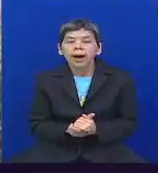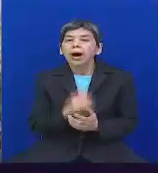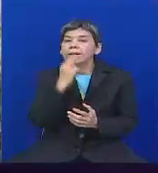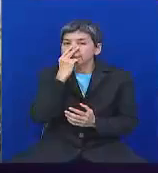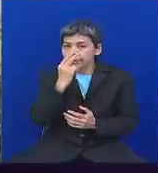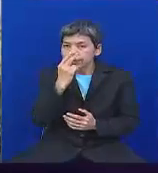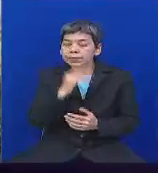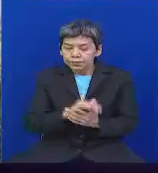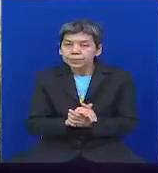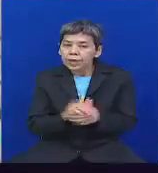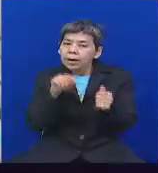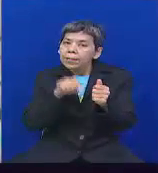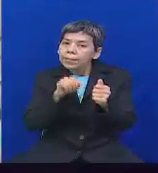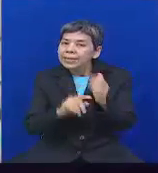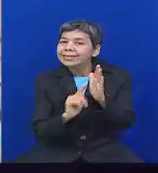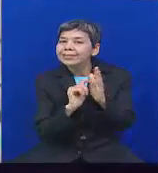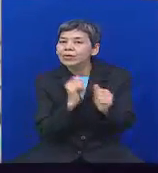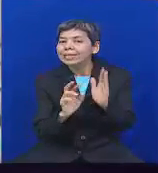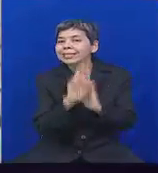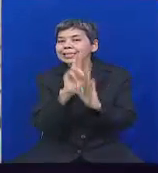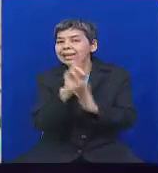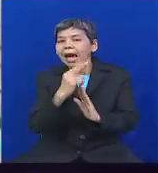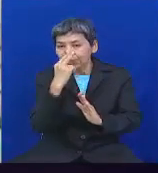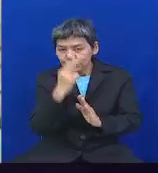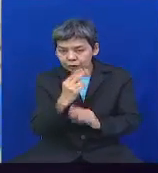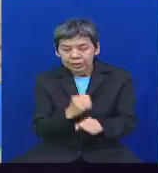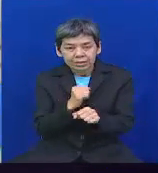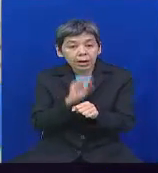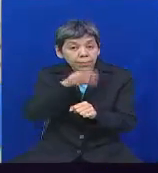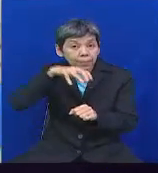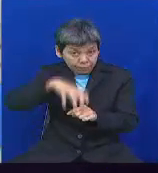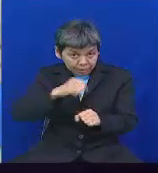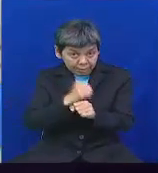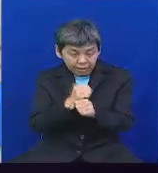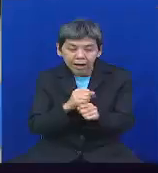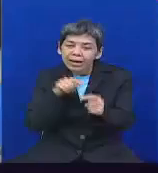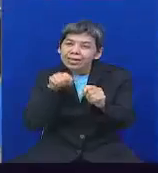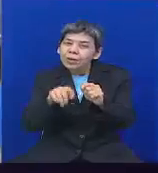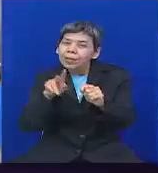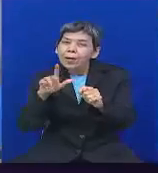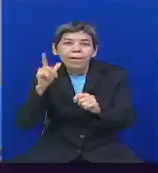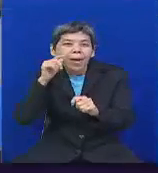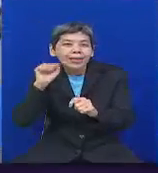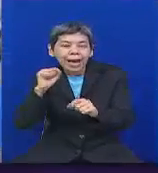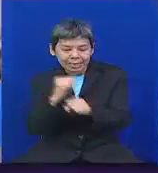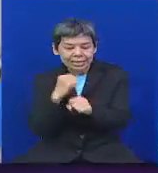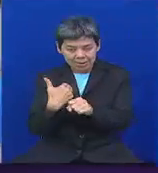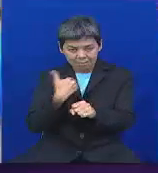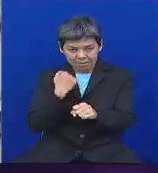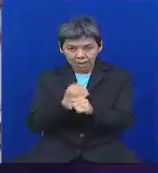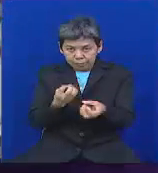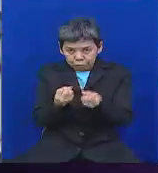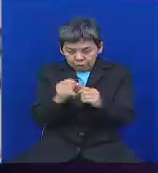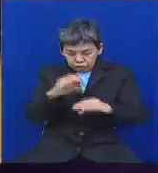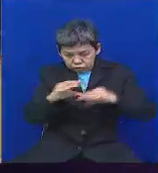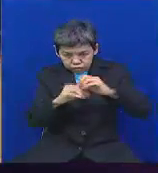ณด่านชายแดนอำเภอแม่สายจังหวัดเชียงรายกันบ้าง นะคะเจ้าหน้าที่เทศบาลตำบลแม่สายได้จัดเตรียมกระสอบทรายจำนวนหนึ่งวางไว้